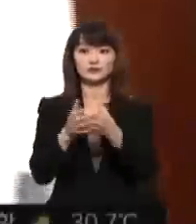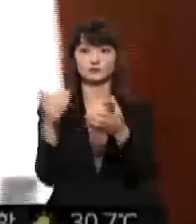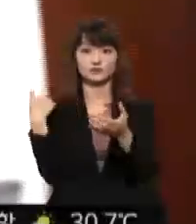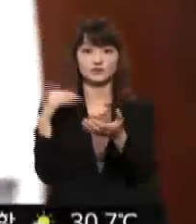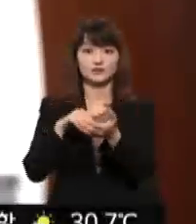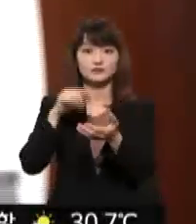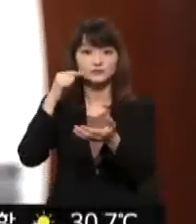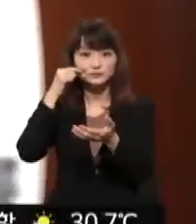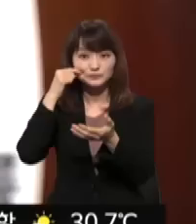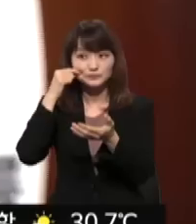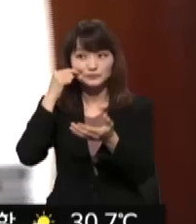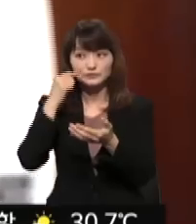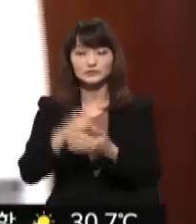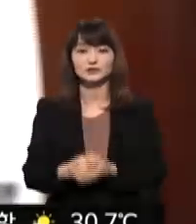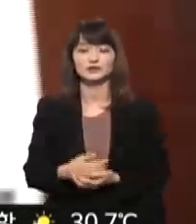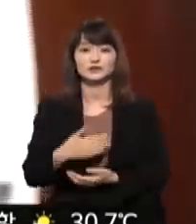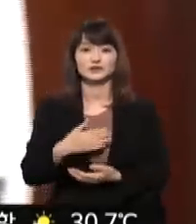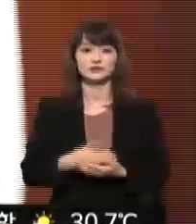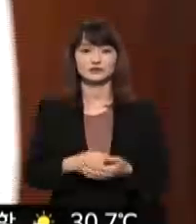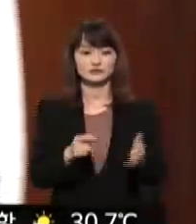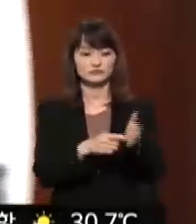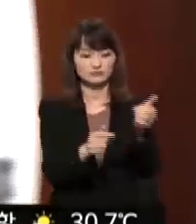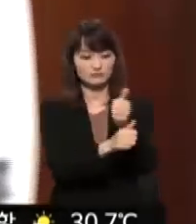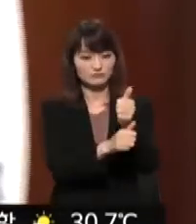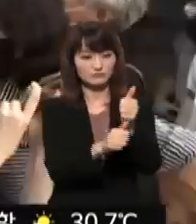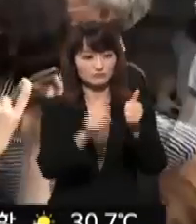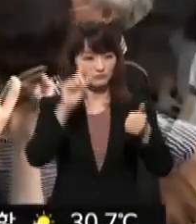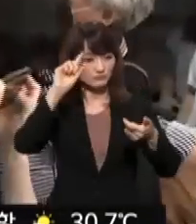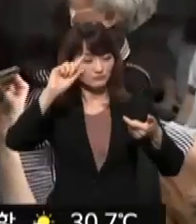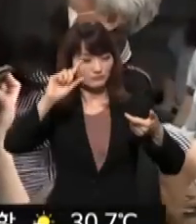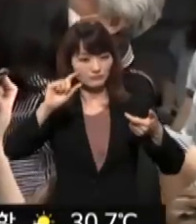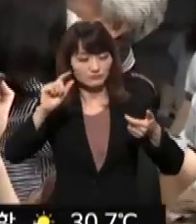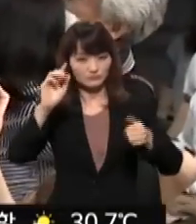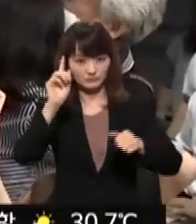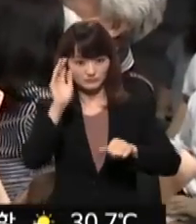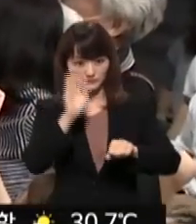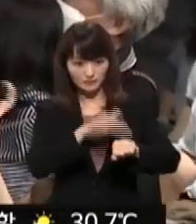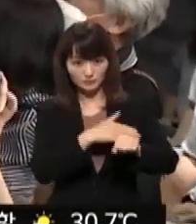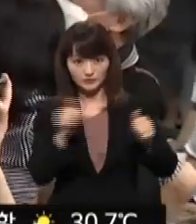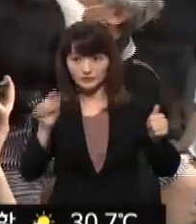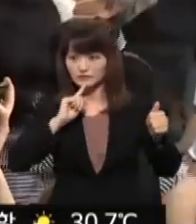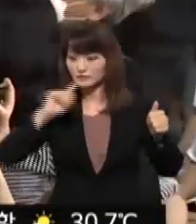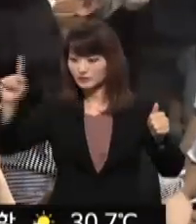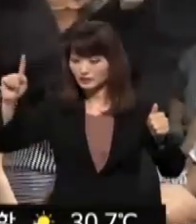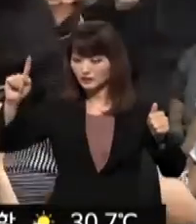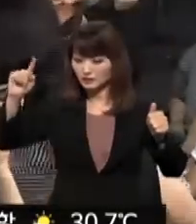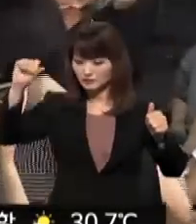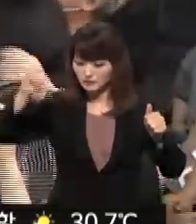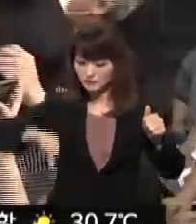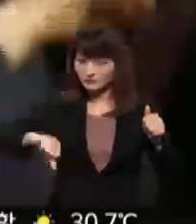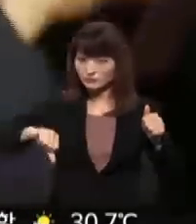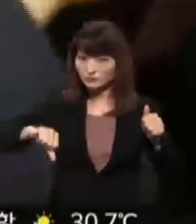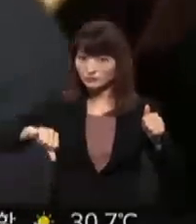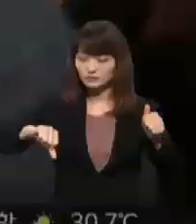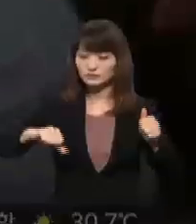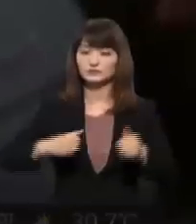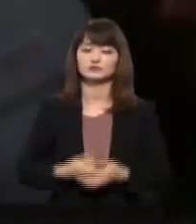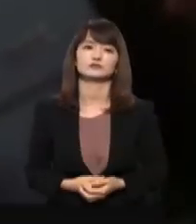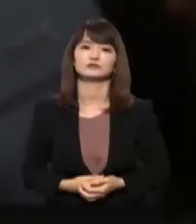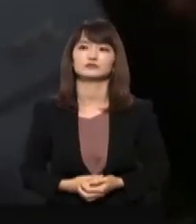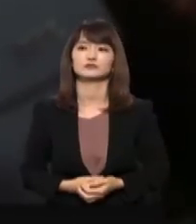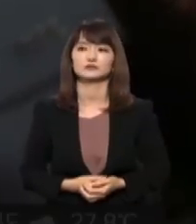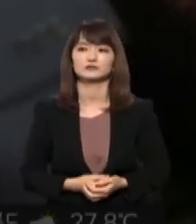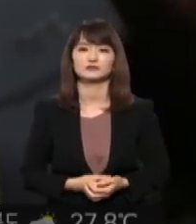못한다 하더라도 별명 가처분이 인용되지 않는다 하더라도 윤리위 징계가 더 세게 나온다 하더라도 그래도 내가 윤회관 만큼은